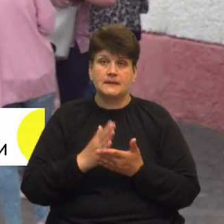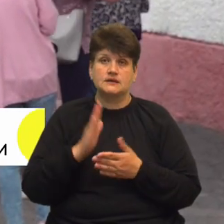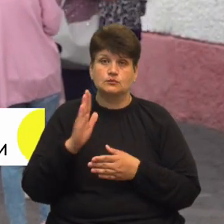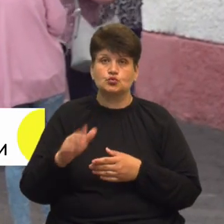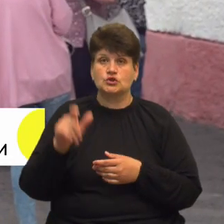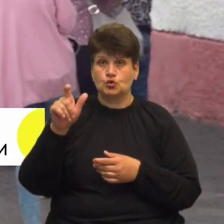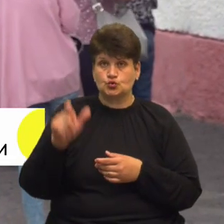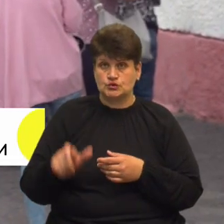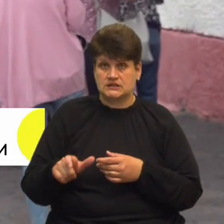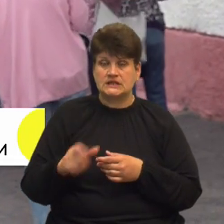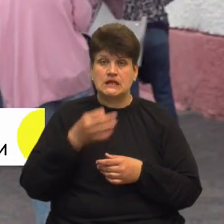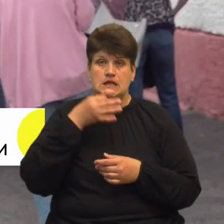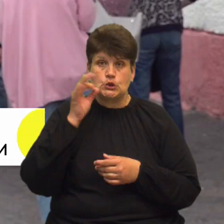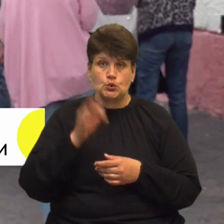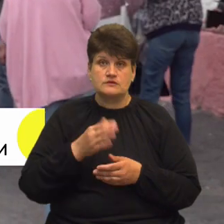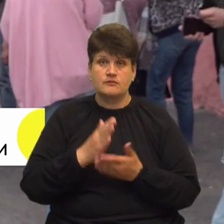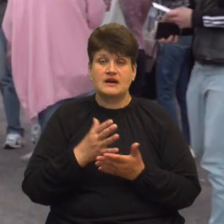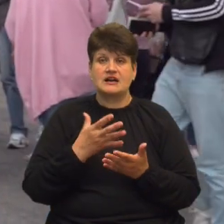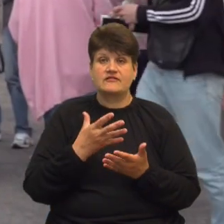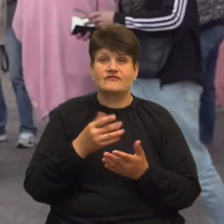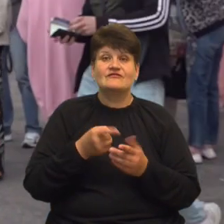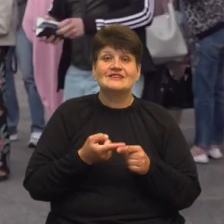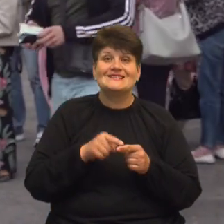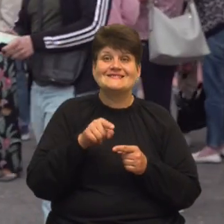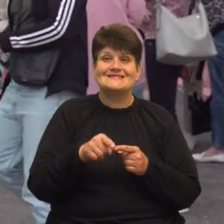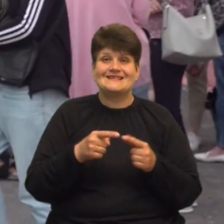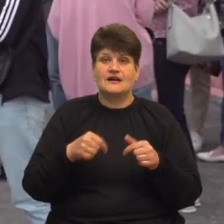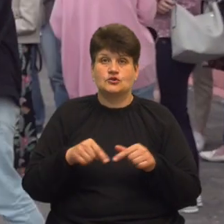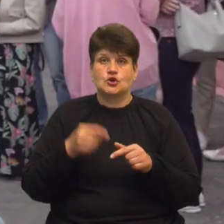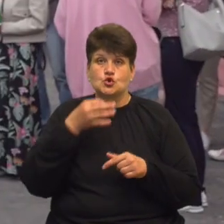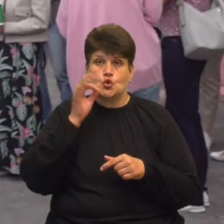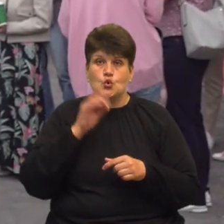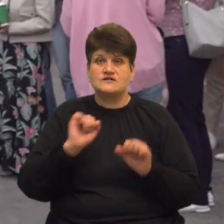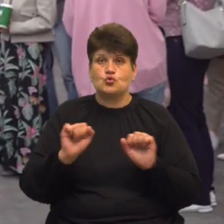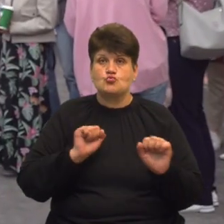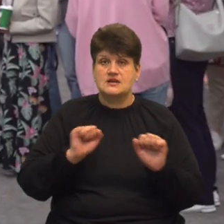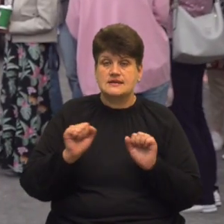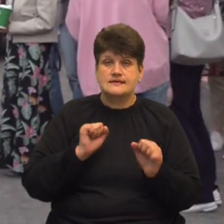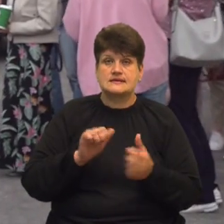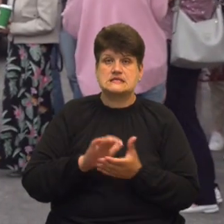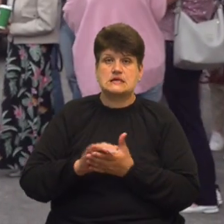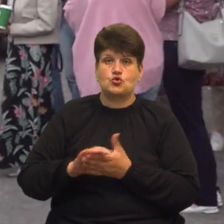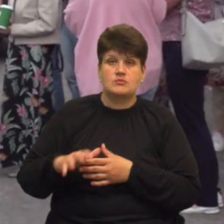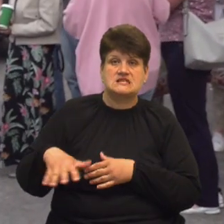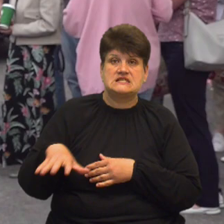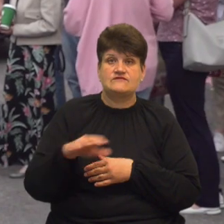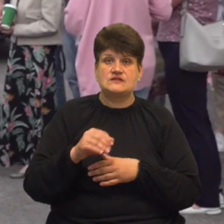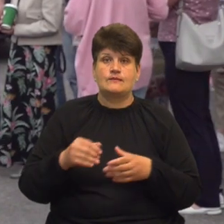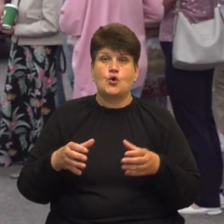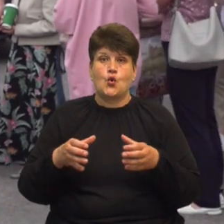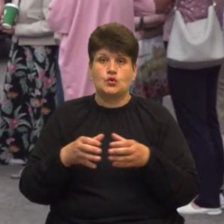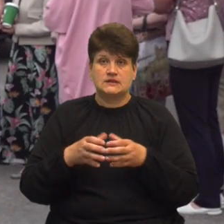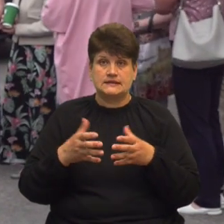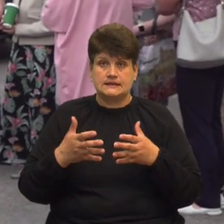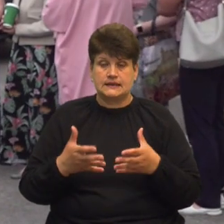досвід у цій галузі, тобто має досвід управління. Також це людина, яка вже знайома з майже всім колективом і так само